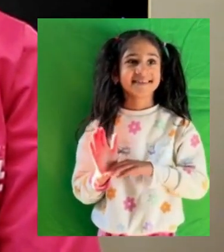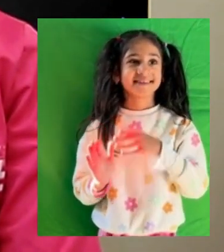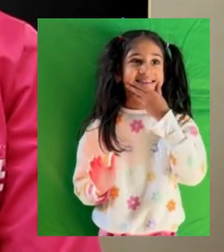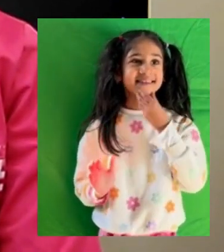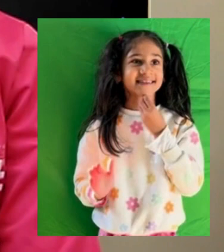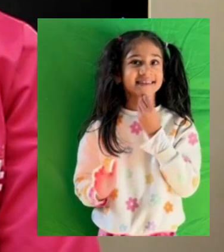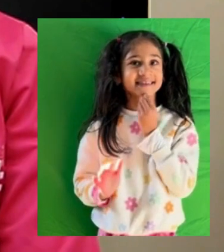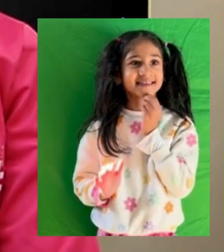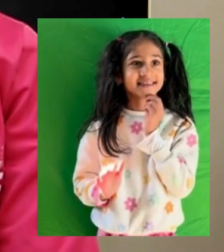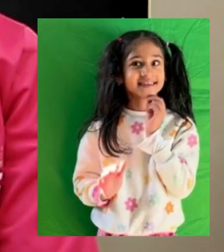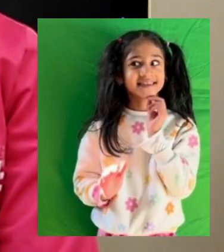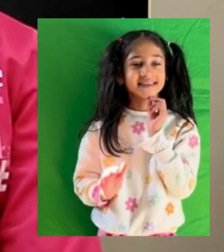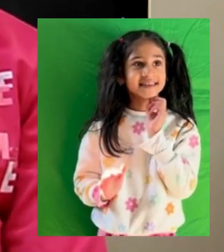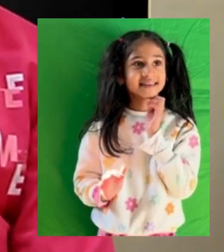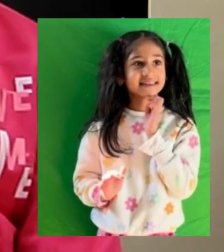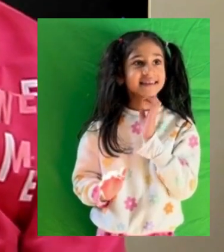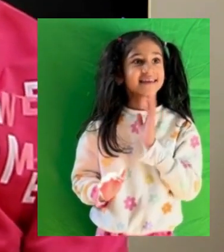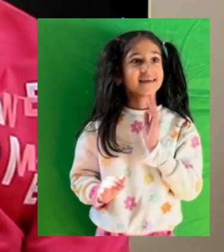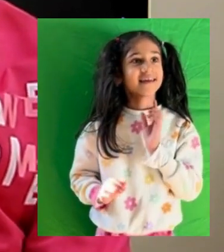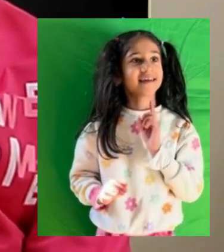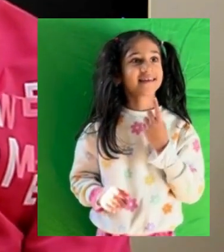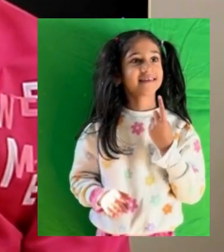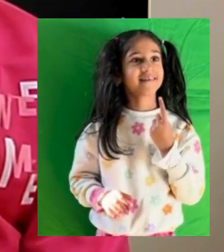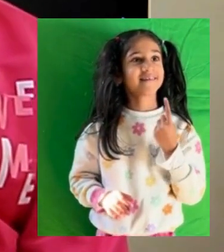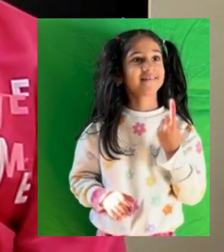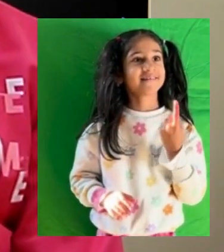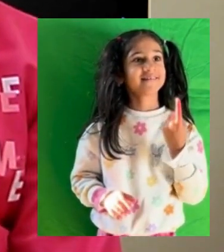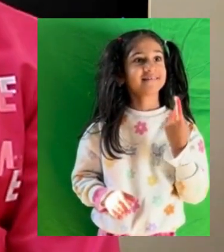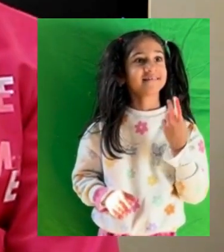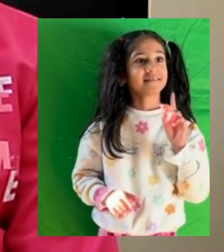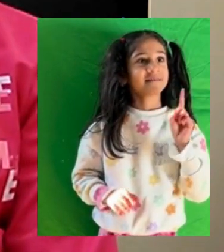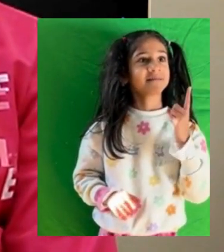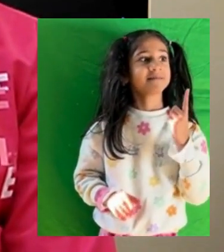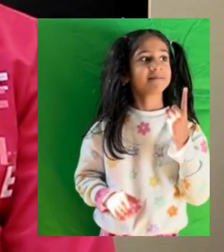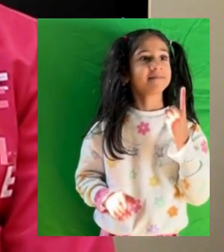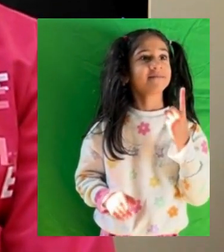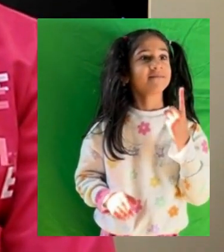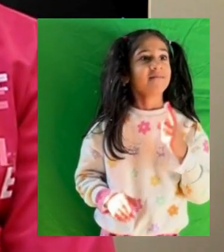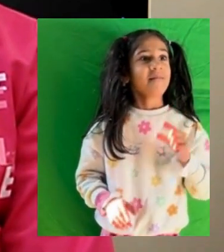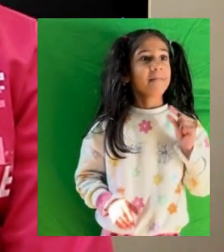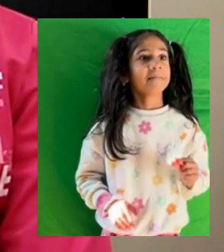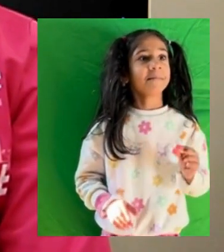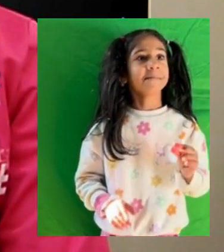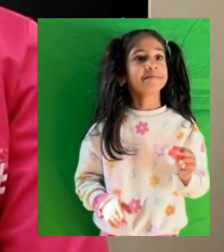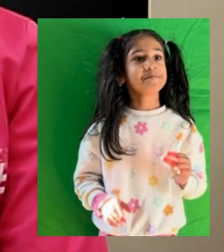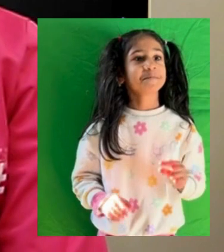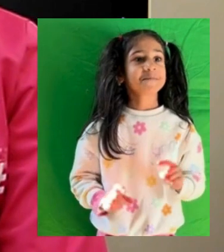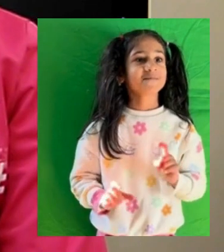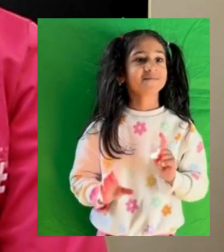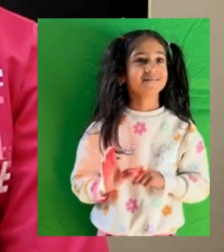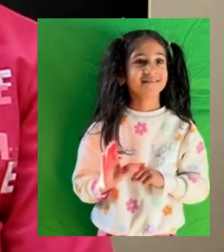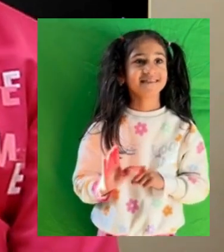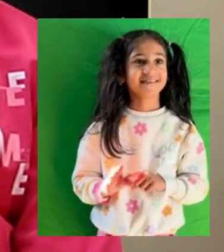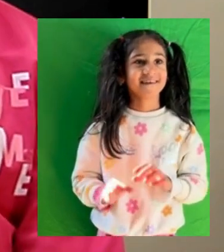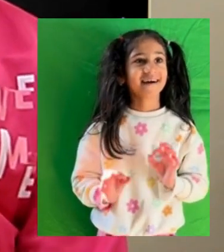gara aurkezten. Gaurko telebista saioa polita